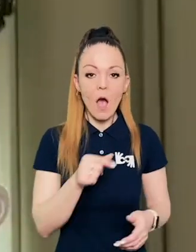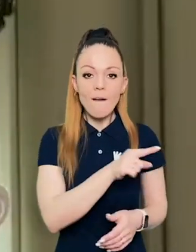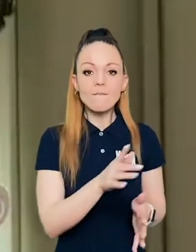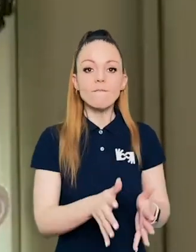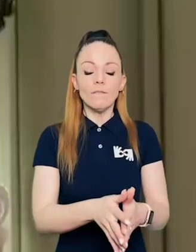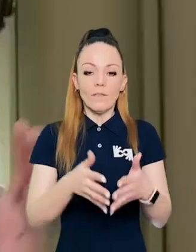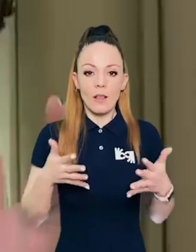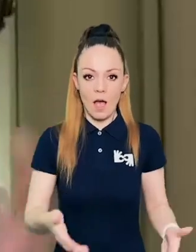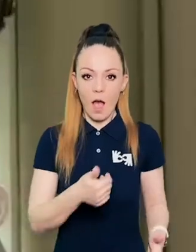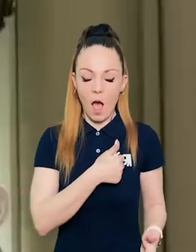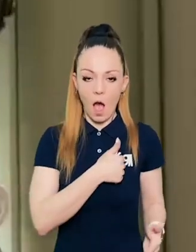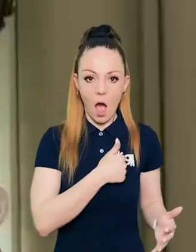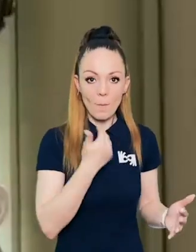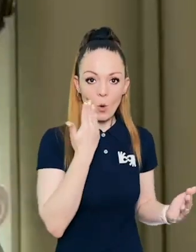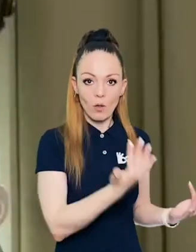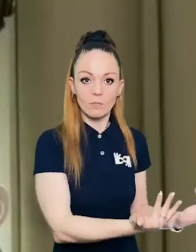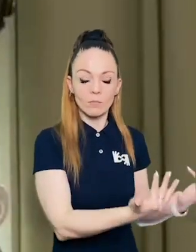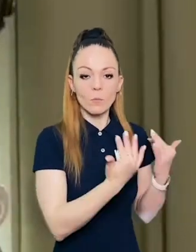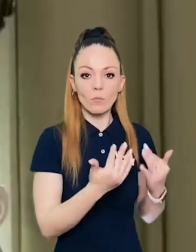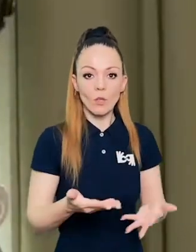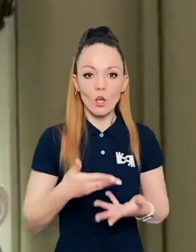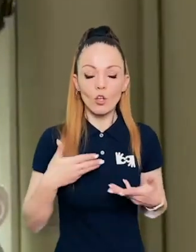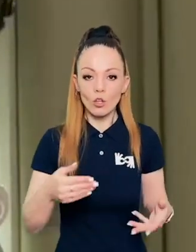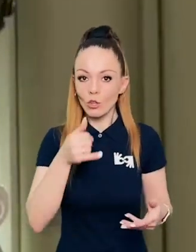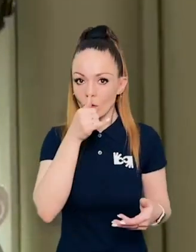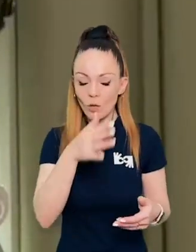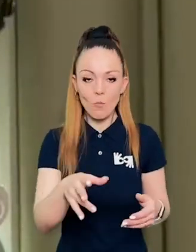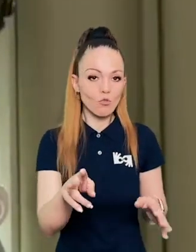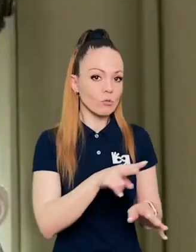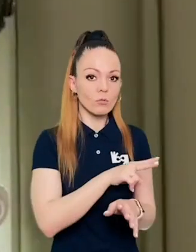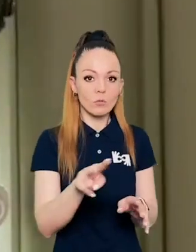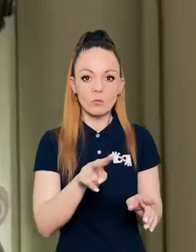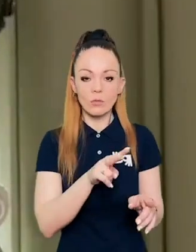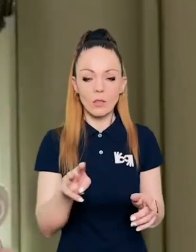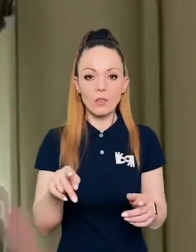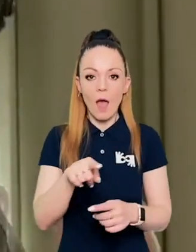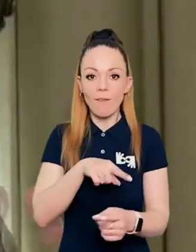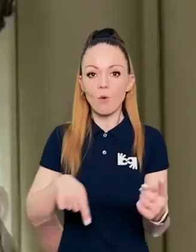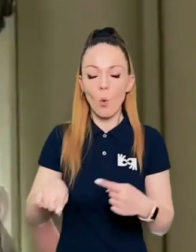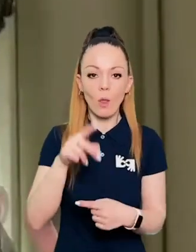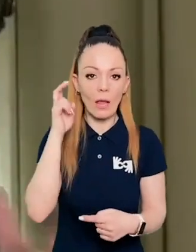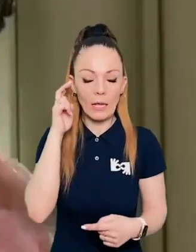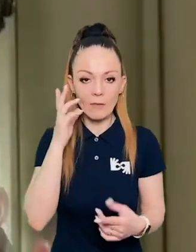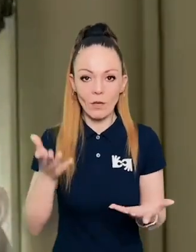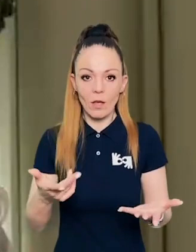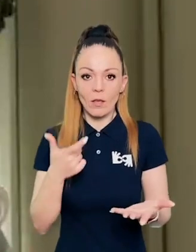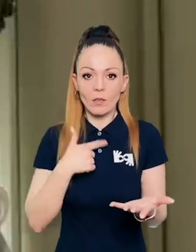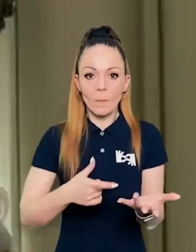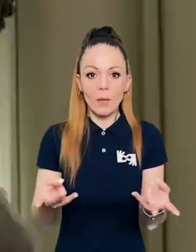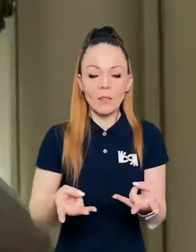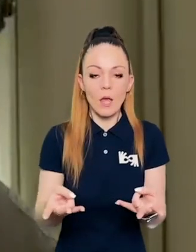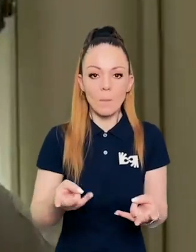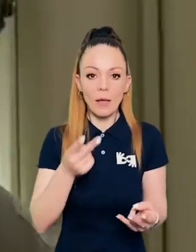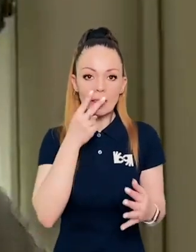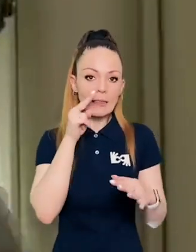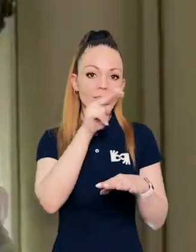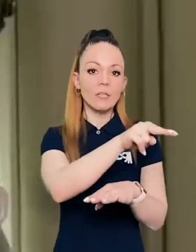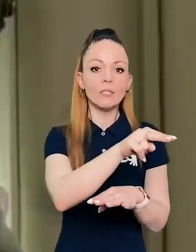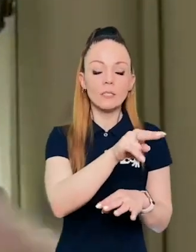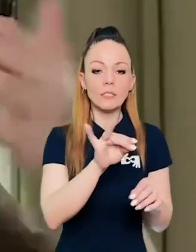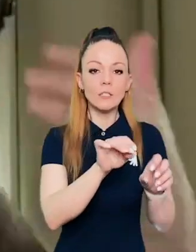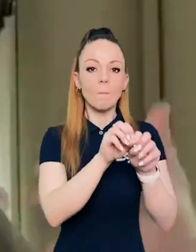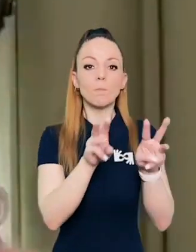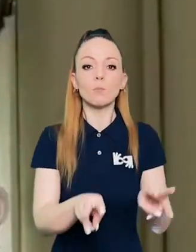велика. І коли на тебе наступає велика армія, треба... Ти не можеш зосередити сили навколо, наприклад, Києва.